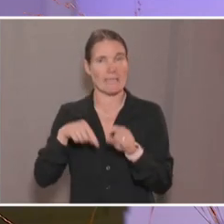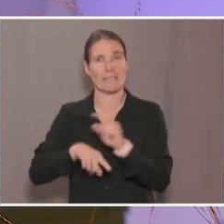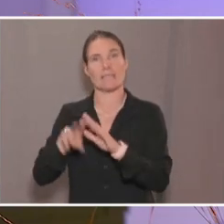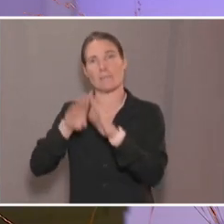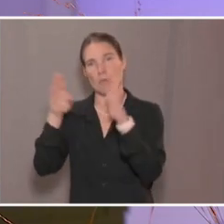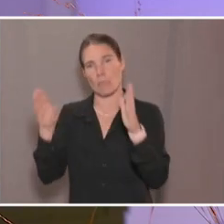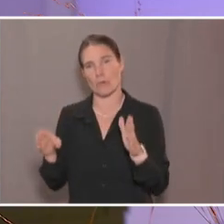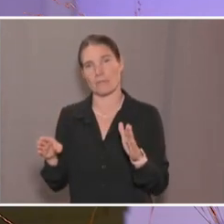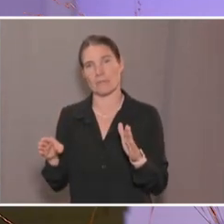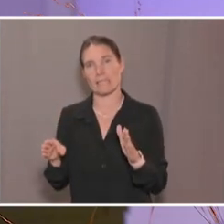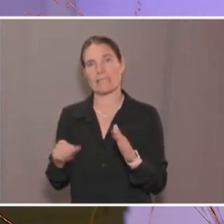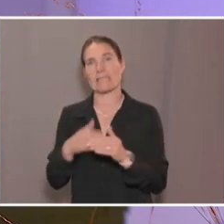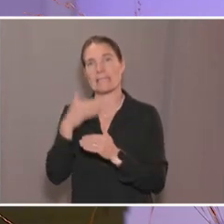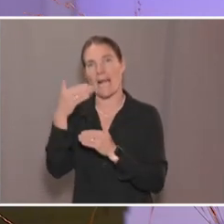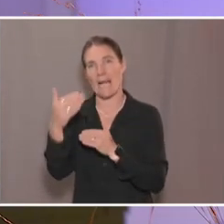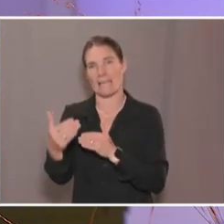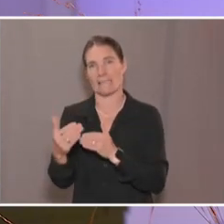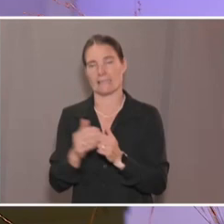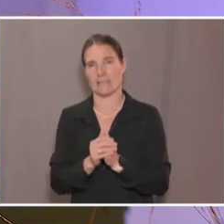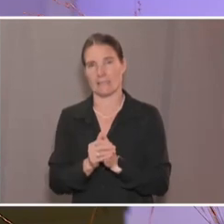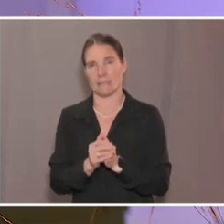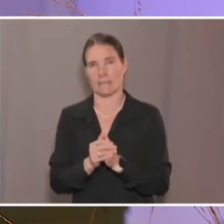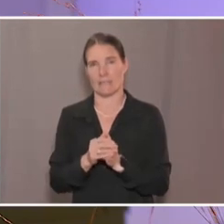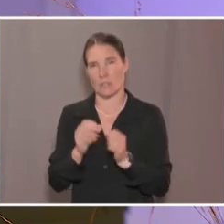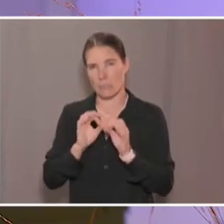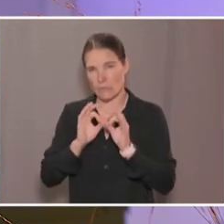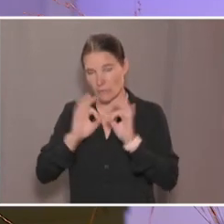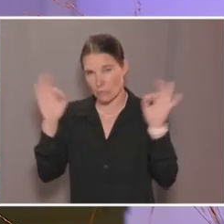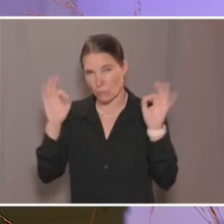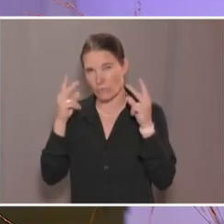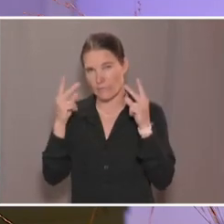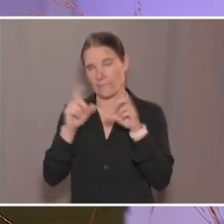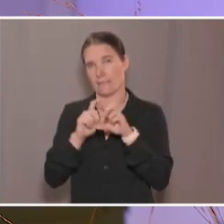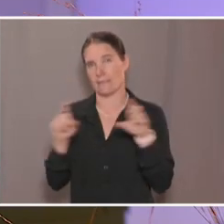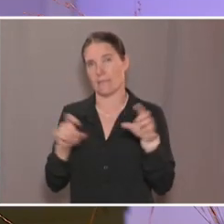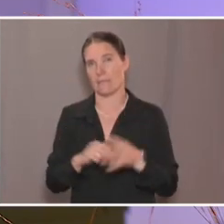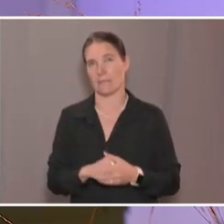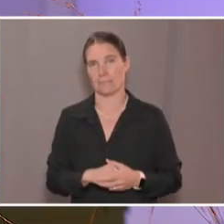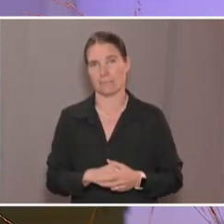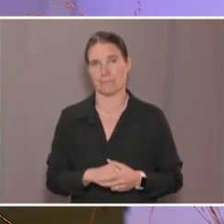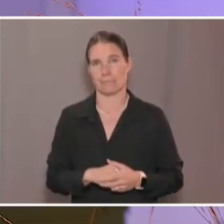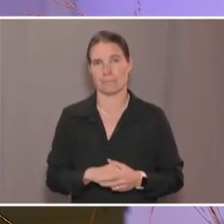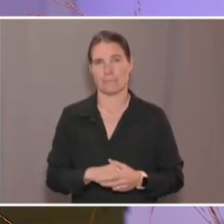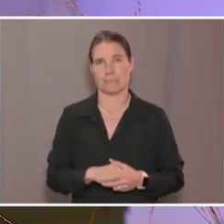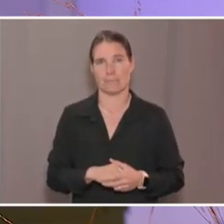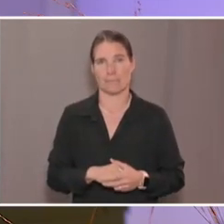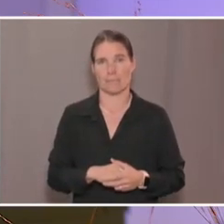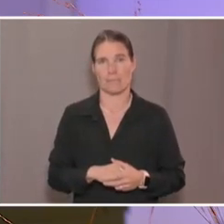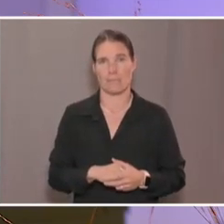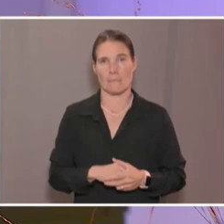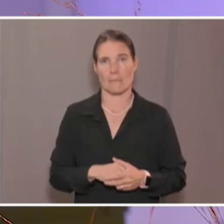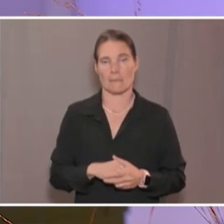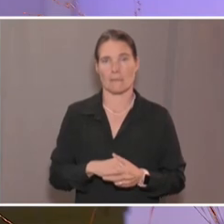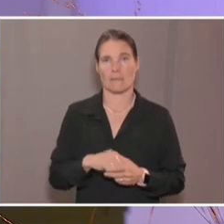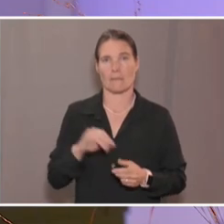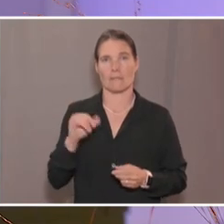wird, das Thema Nachhaltigkeit eine besonders große Rolle spielt. Denn mit dem Norbert Elias Center for